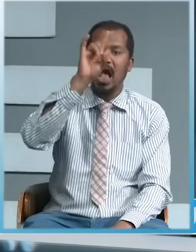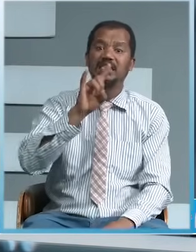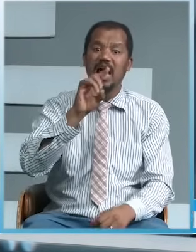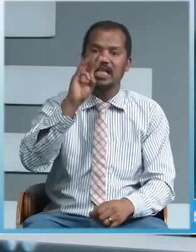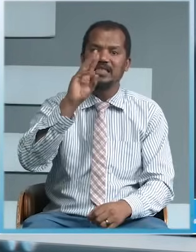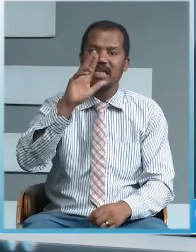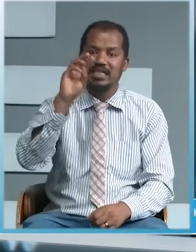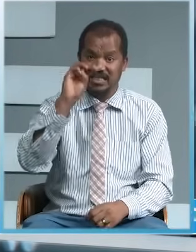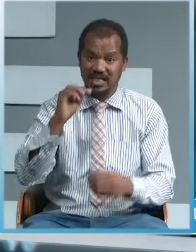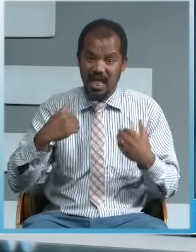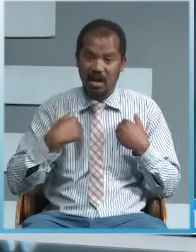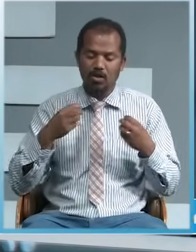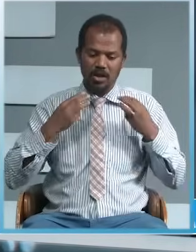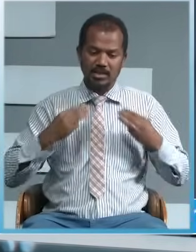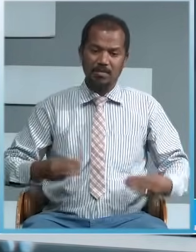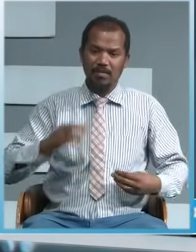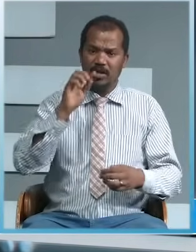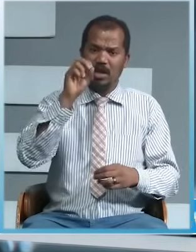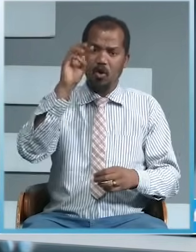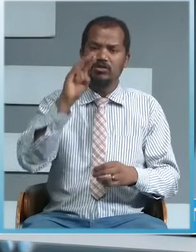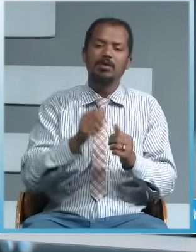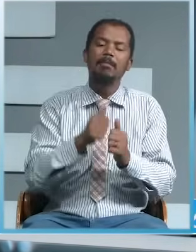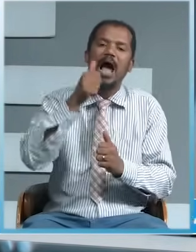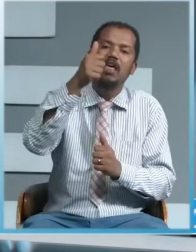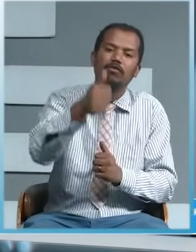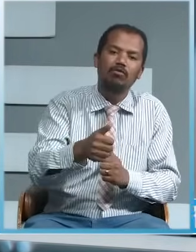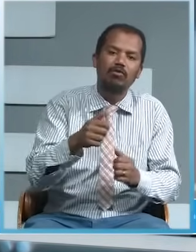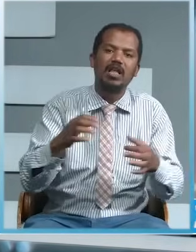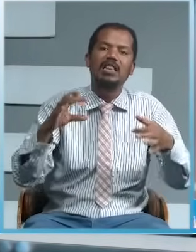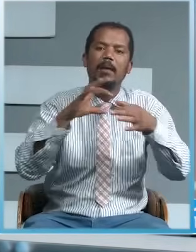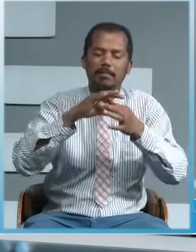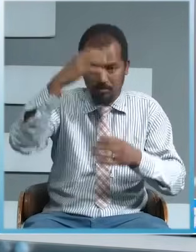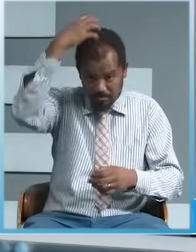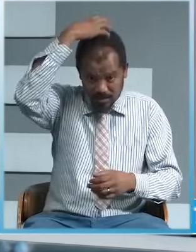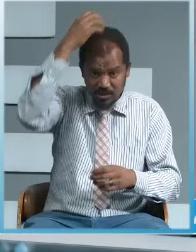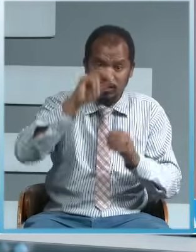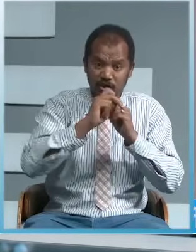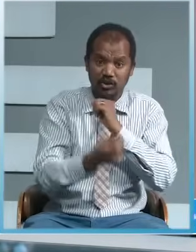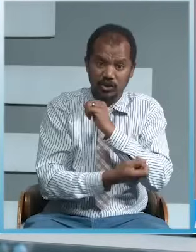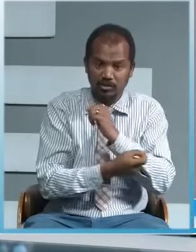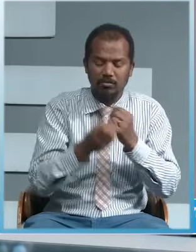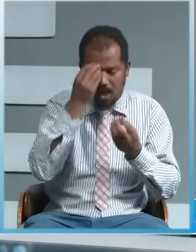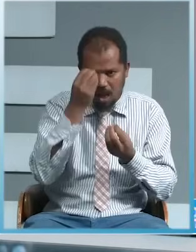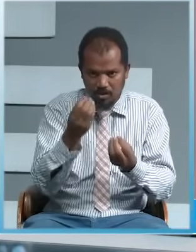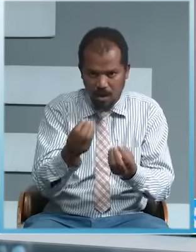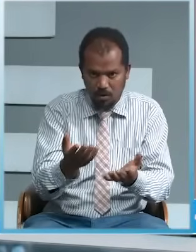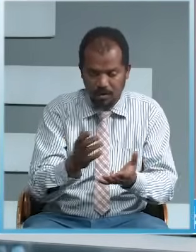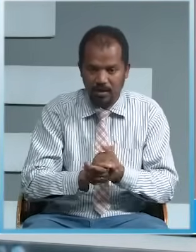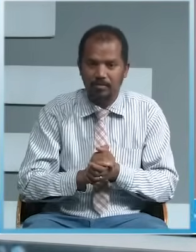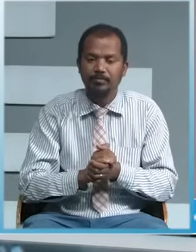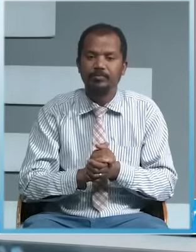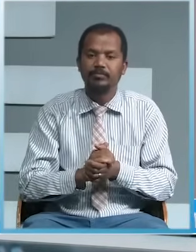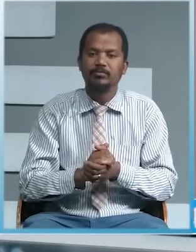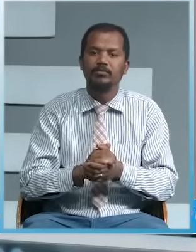በጋዛ ሰርጥ ያለው ሁኔታ ከሰብአዊ ቀውስነት ማለፉን የተባበሩት መንግስታት ድርጅት